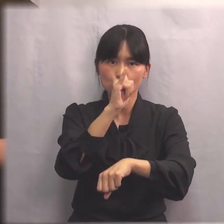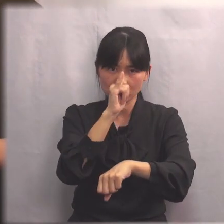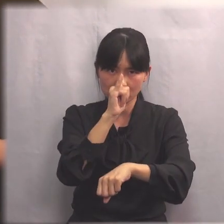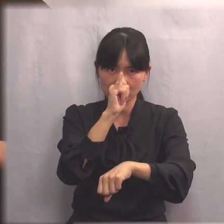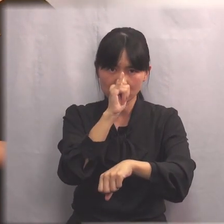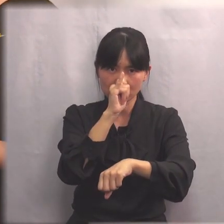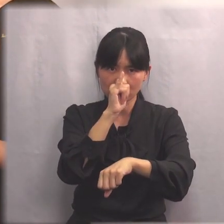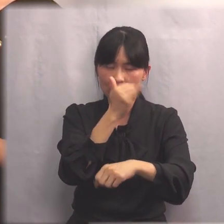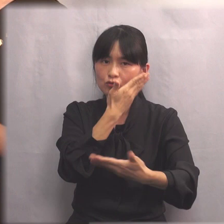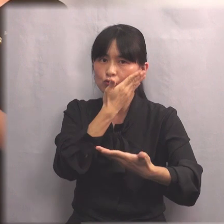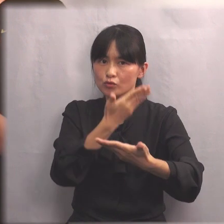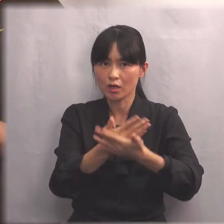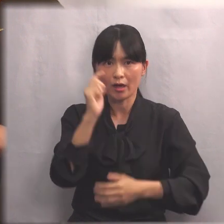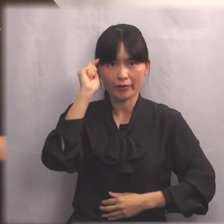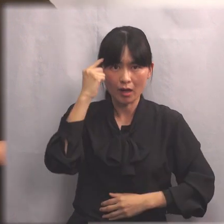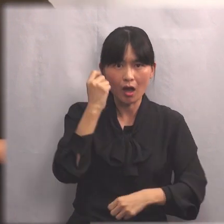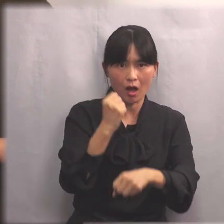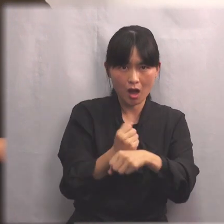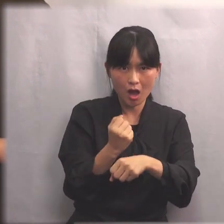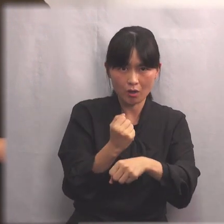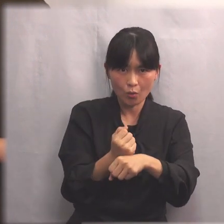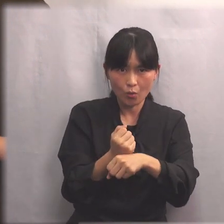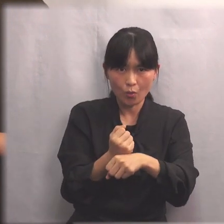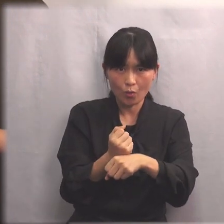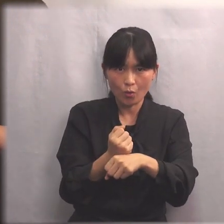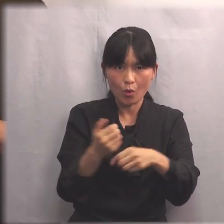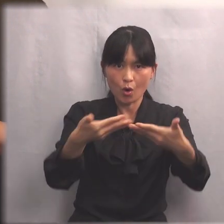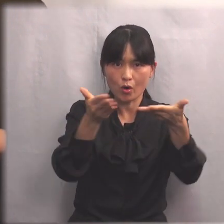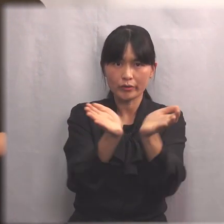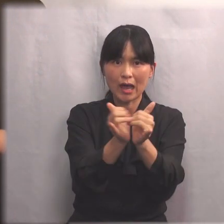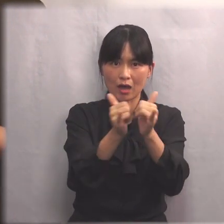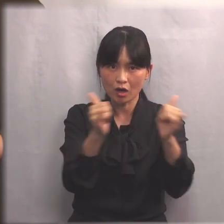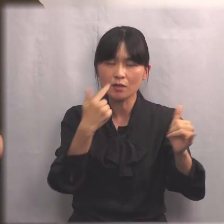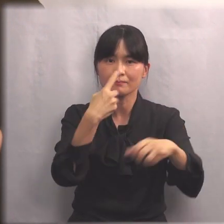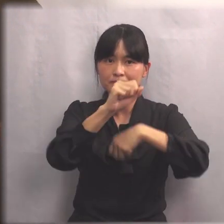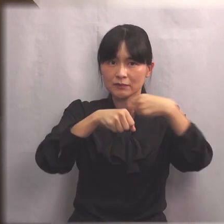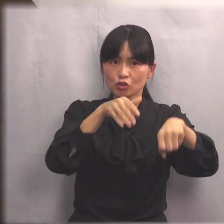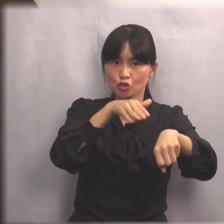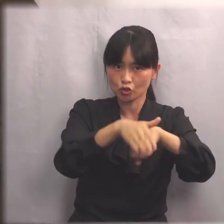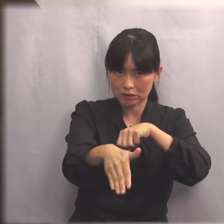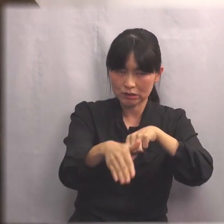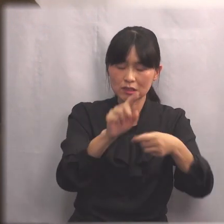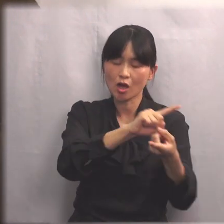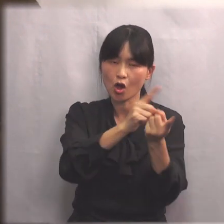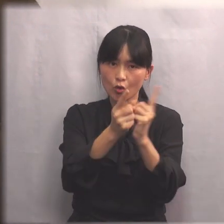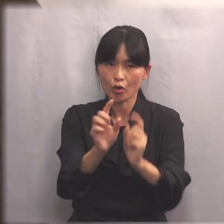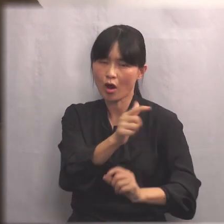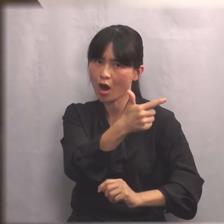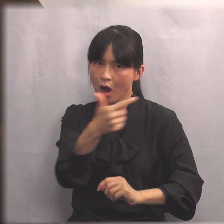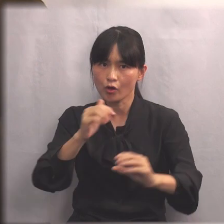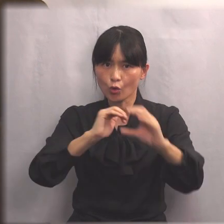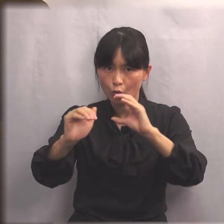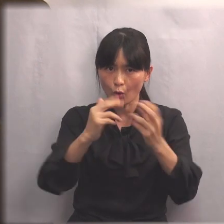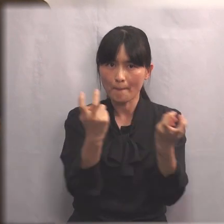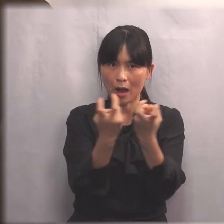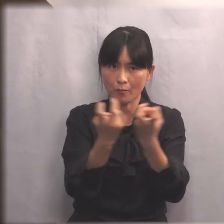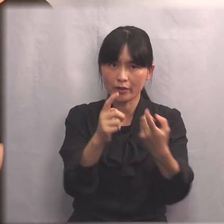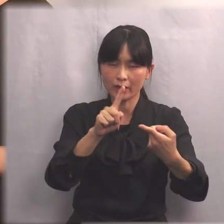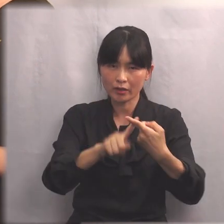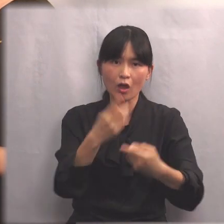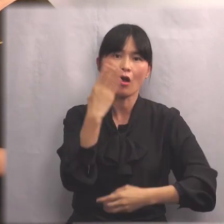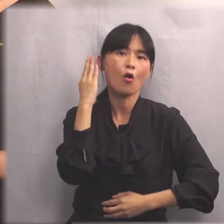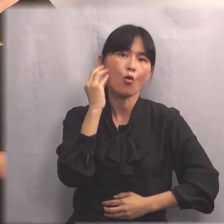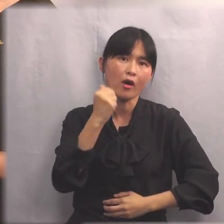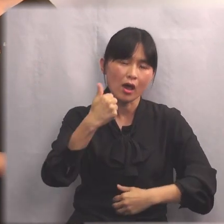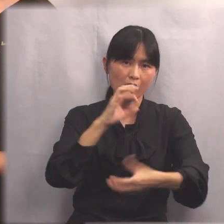두어서 저희가 앞서서 말씀드렸었던 어떤 당원 민주주의를 비롯한 다양한 소통의 기능들을 원활하게 사용할